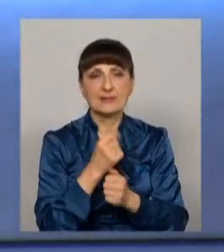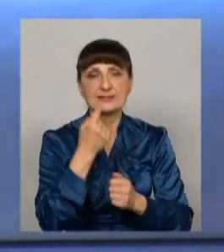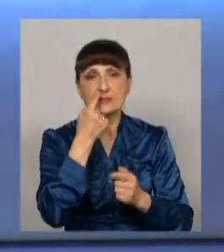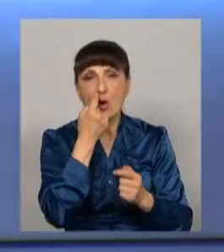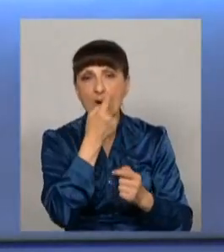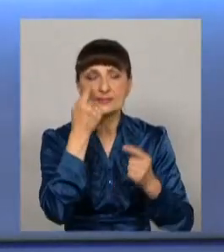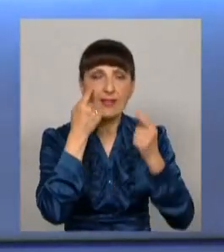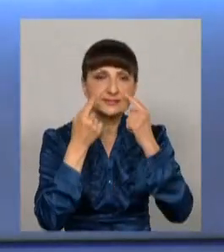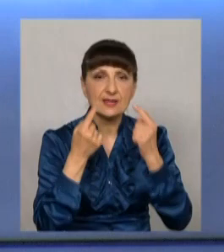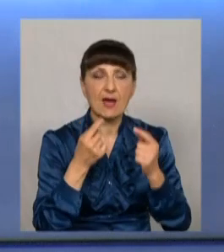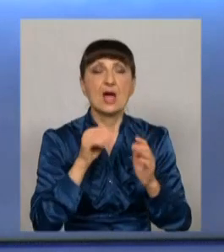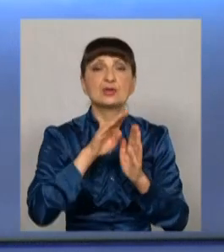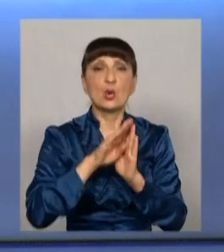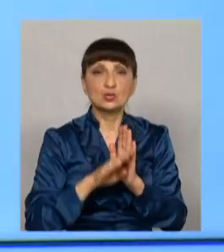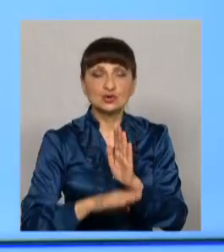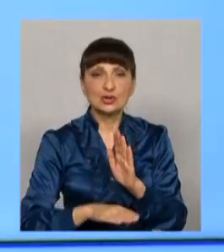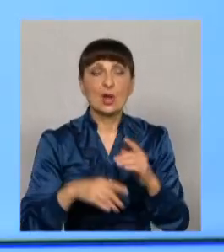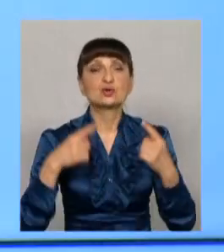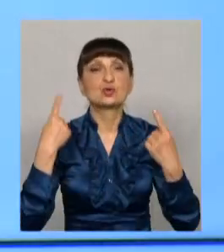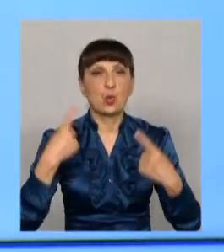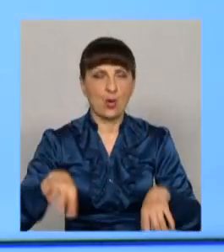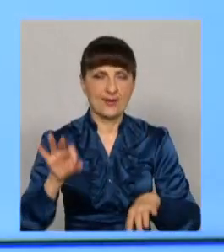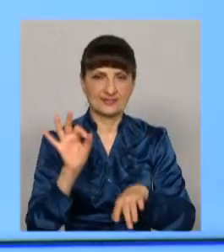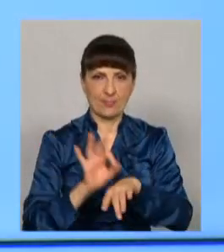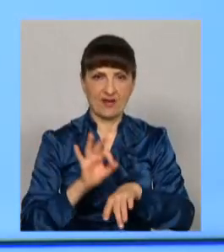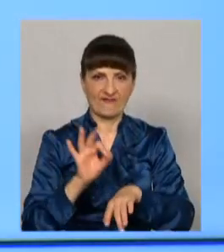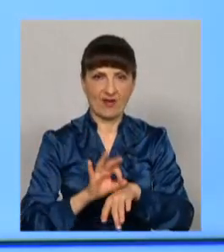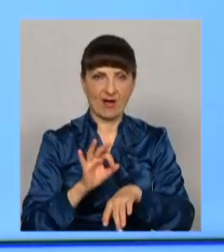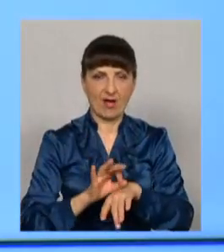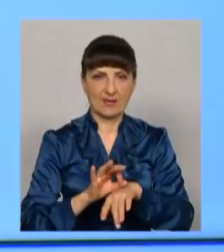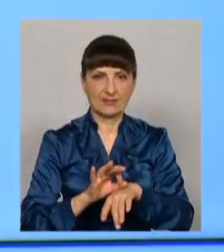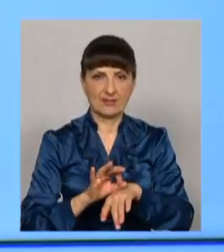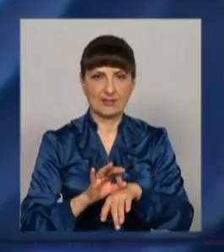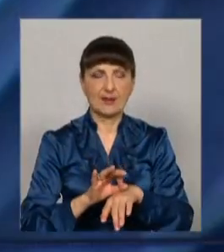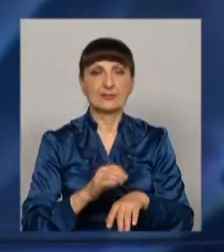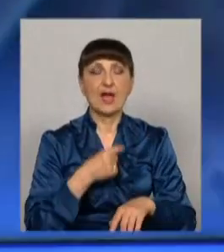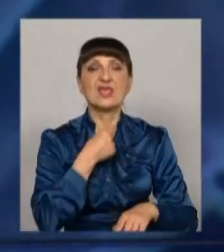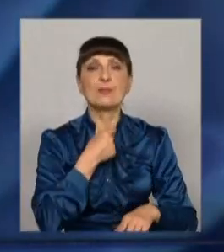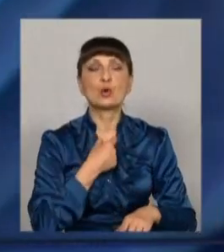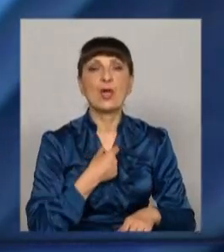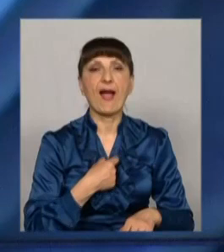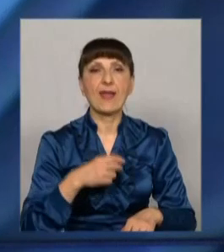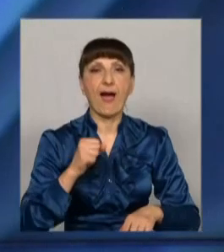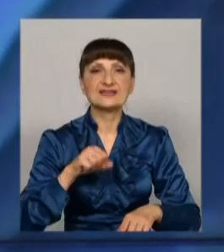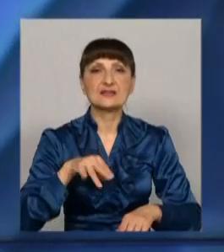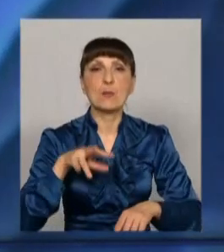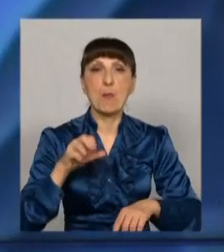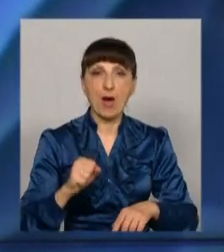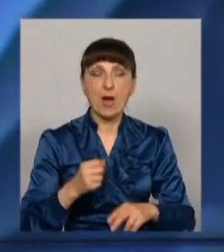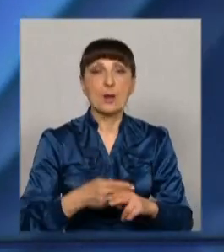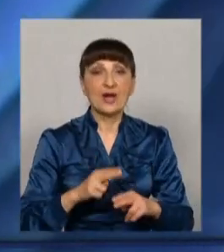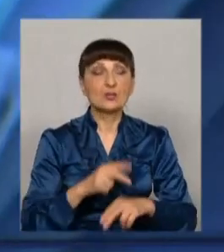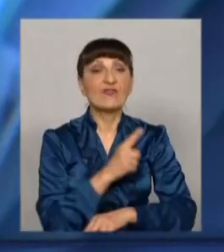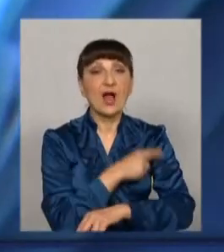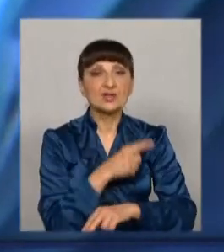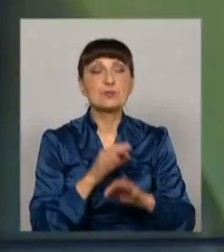прогрессирует, ухудшает и приводит уже к более тяжелым симптомам, как заложенность и как бронхиальная астма. Поэтому поэтому аллергологи